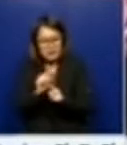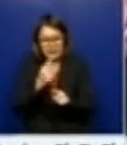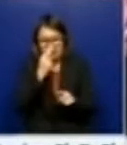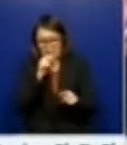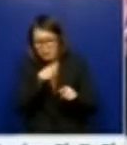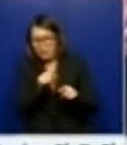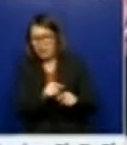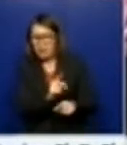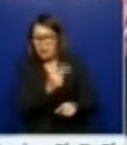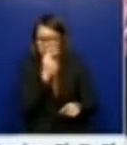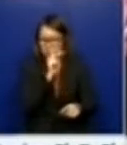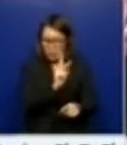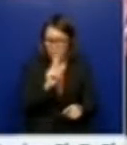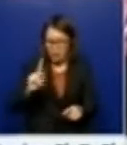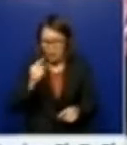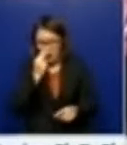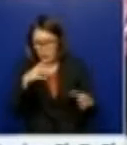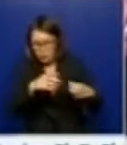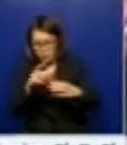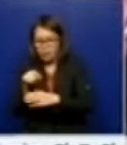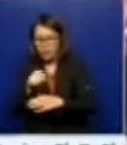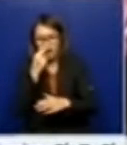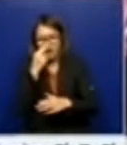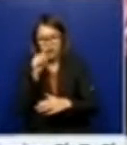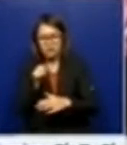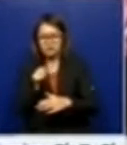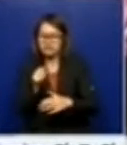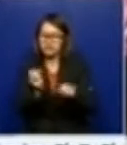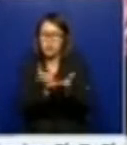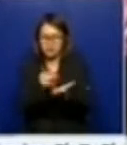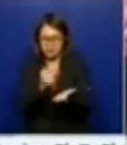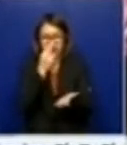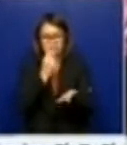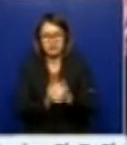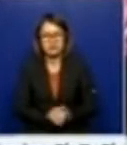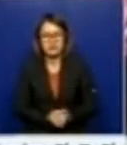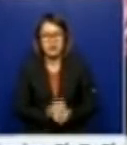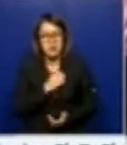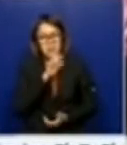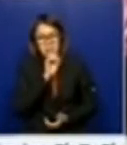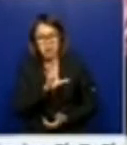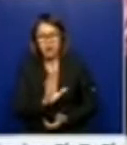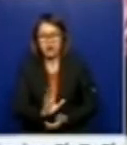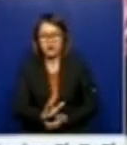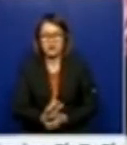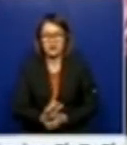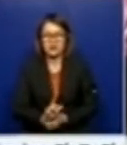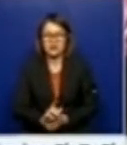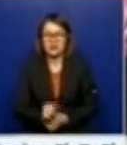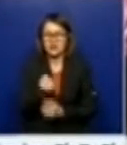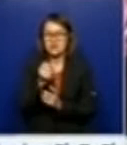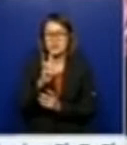อครูขอเยอะแยะเลยและสุดท้ายก็บอกว่าจะมาปฏิเสธได้ยังไงในเมื่อ16ล้าน